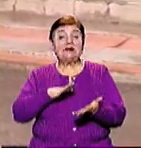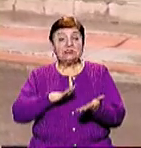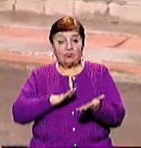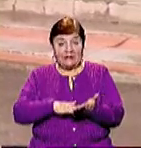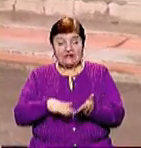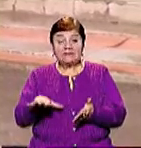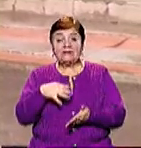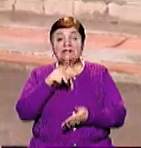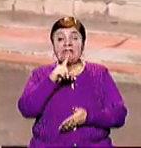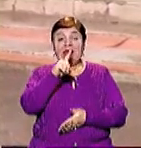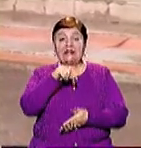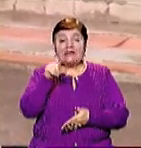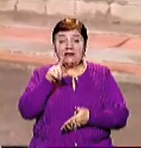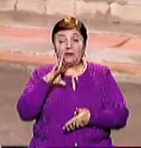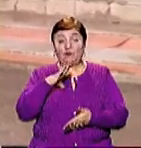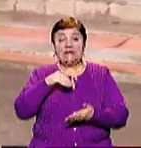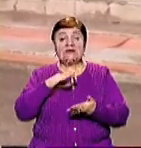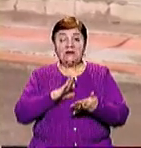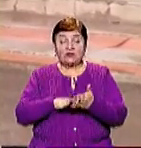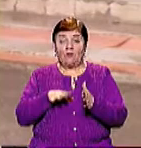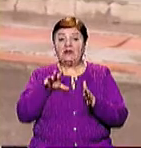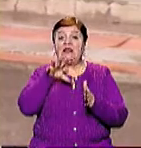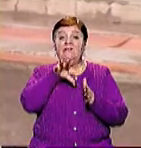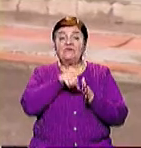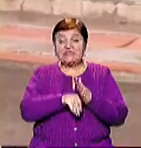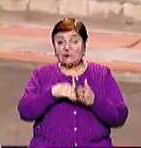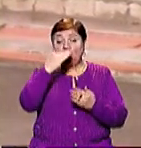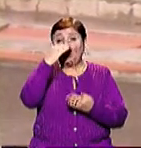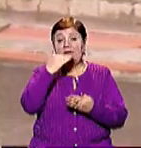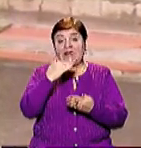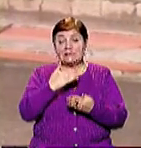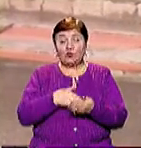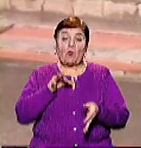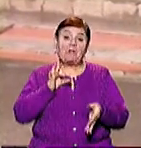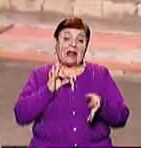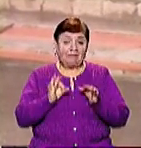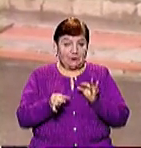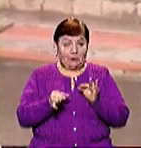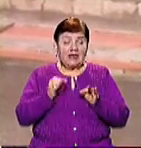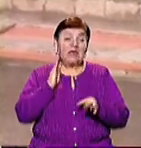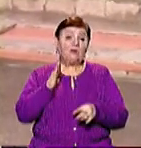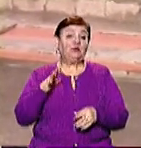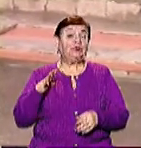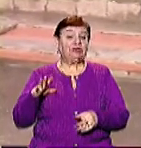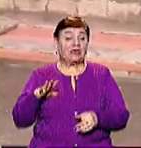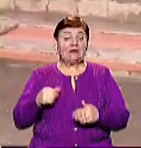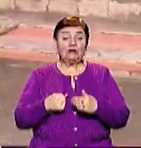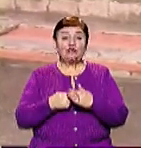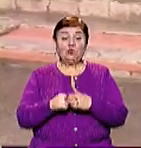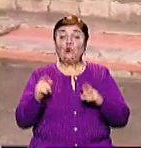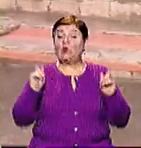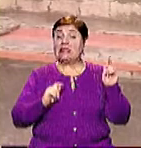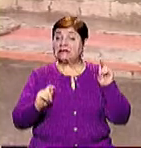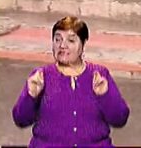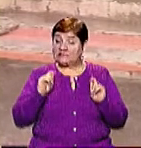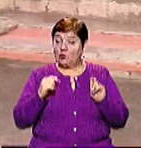зареєструватися, щоб всі дані були зареєстровані, внесені до реєстру правильно, і вже будуть чекати основну сесію.